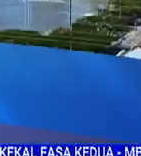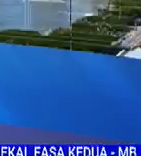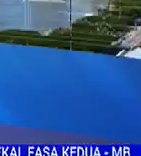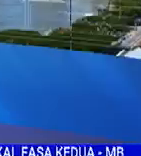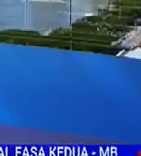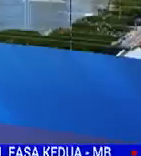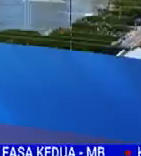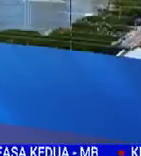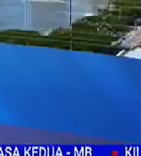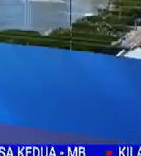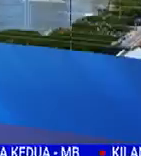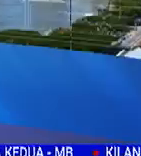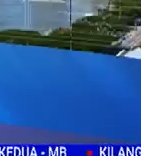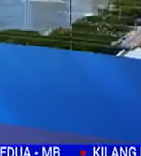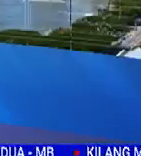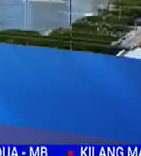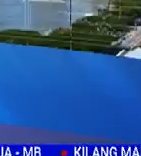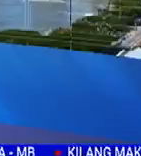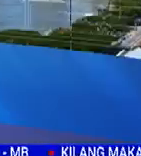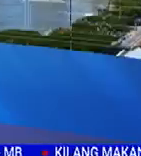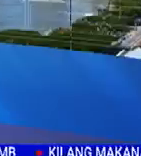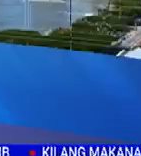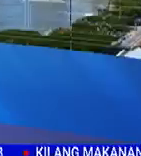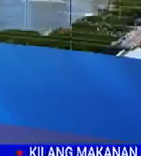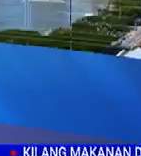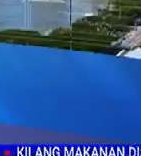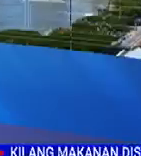baraharu Yang dilaporkan di daerah itu akhir-akhir